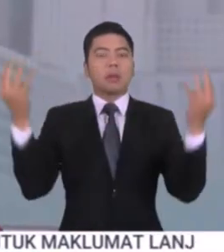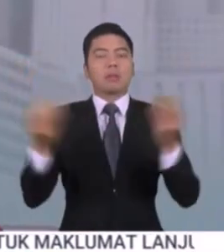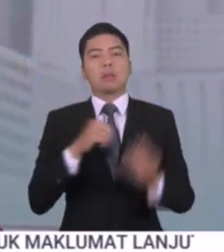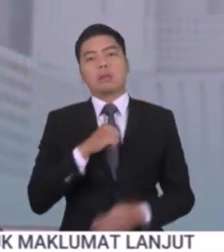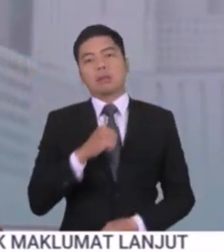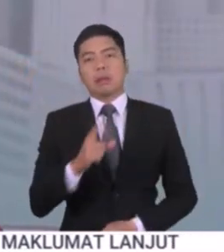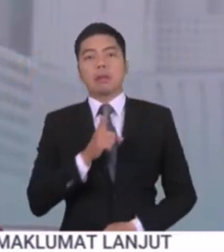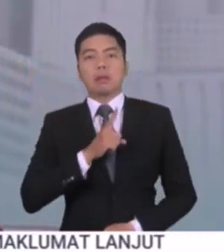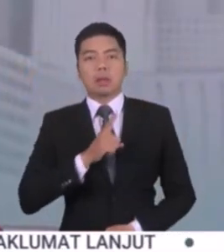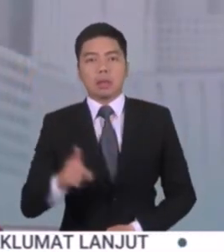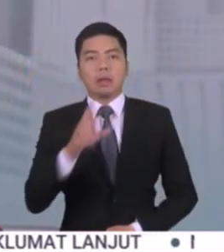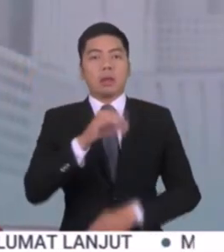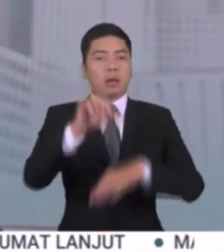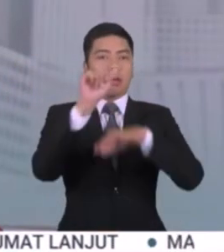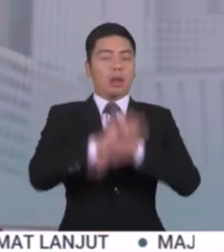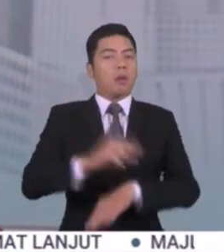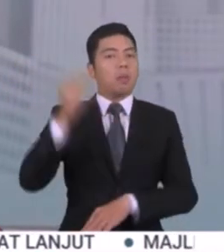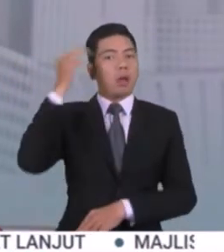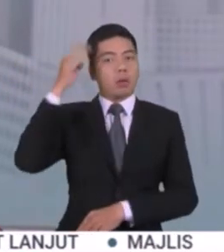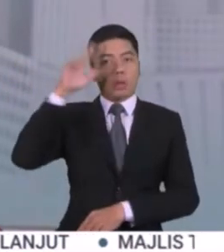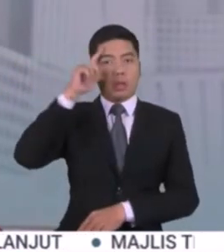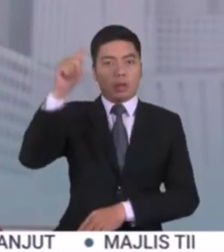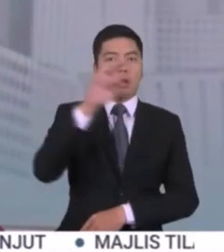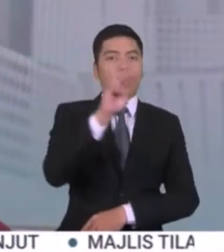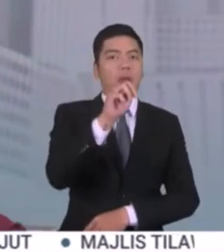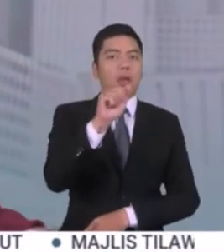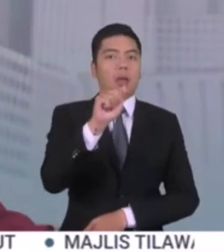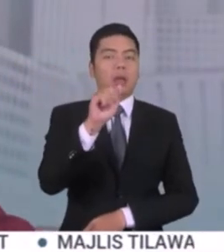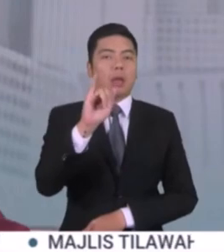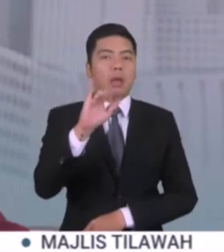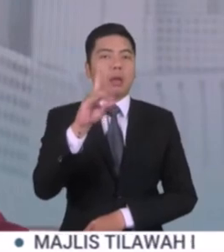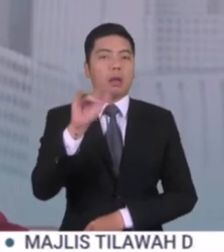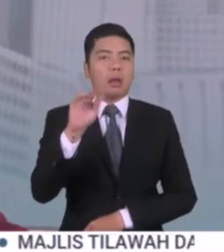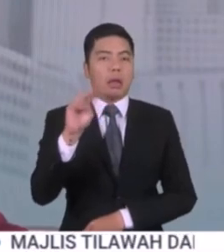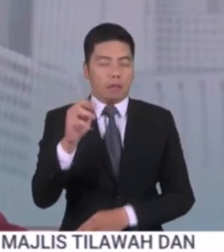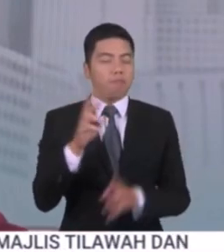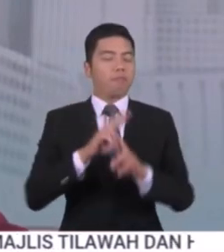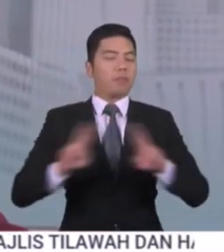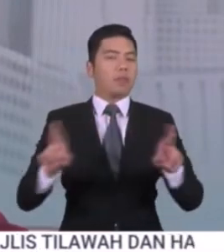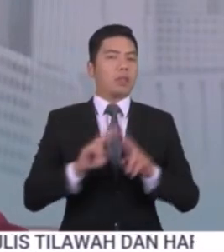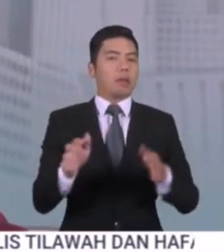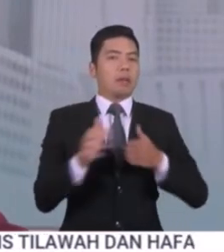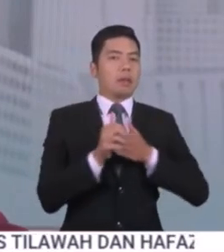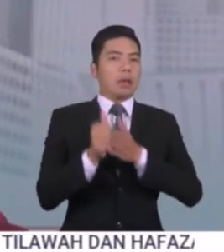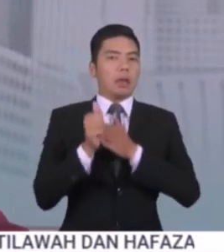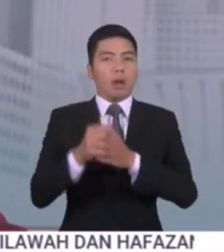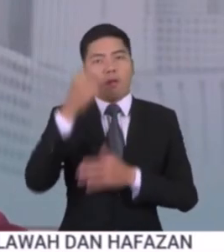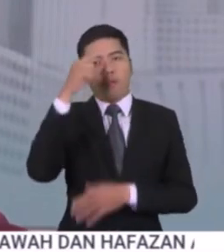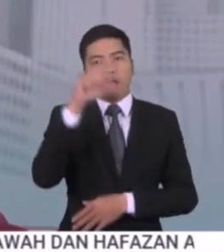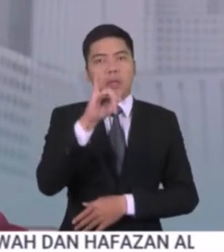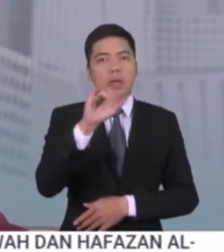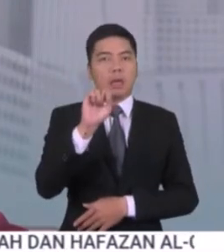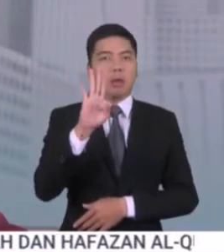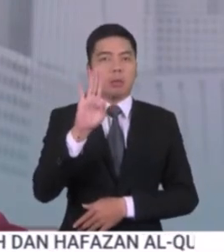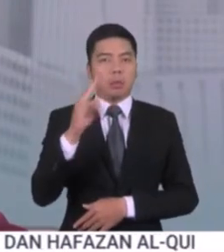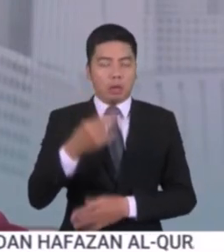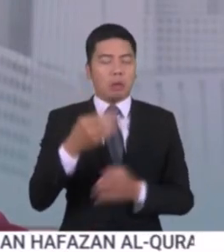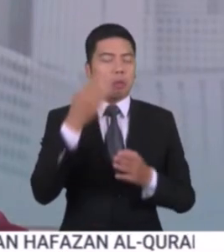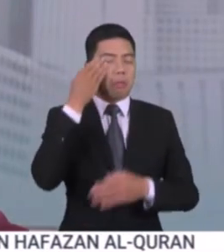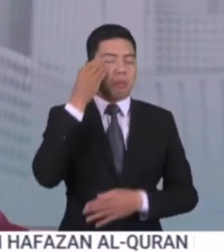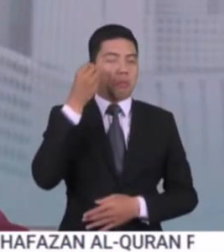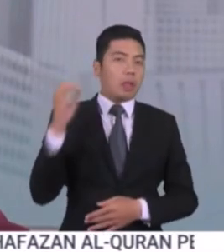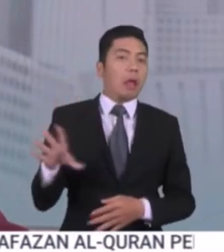Majlis Agama Islam dan Adat Melayu Terengganu, MAIDAM, sedia bimbing anak-anak pengikut GISBH yang terabai